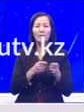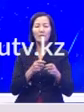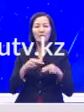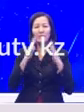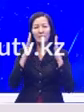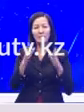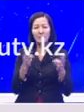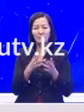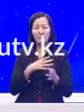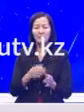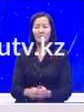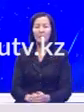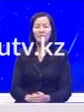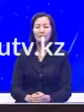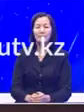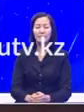аударуына түрткі болды.